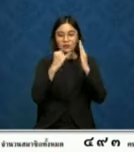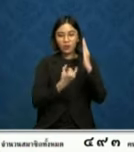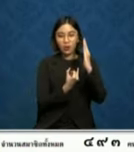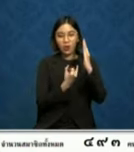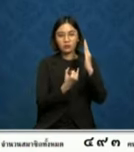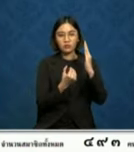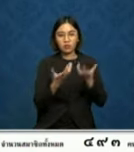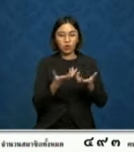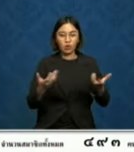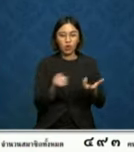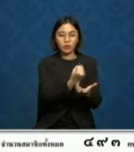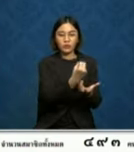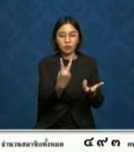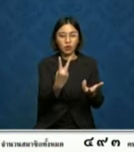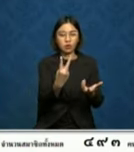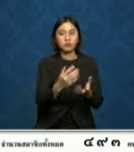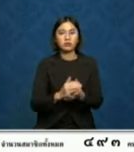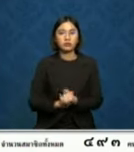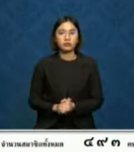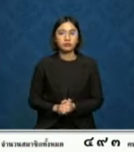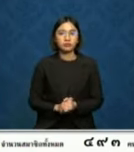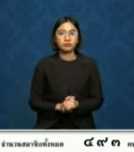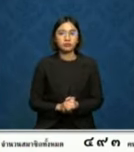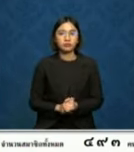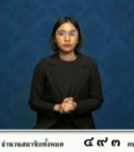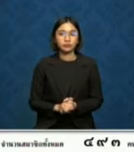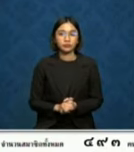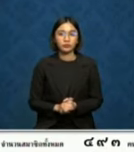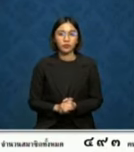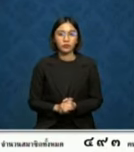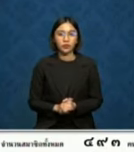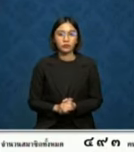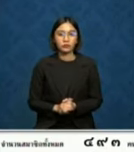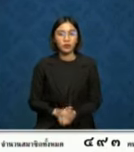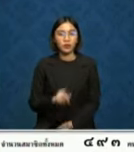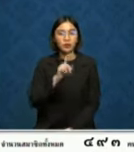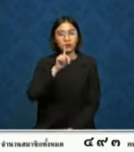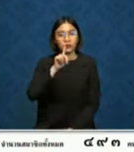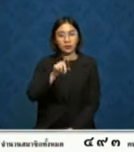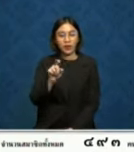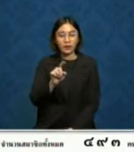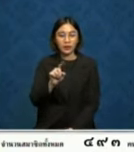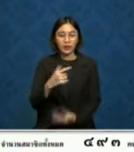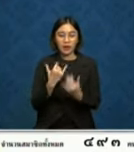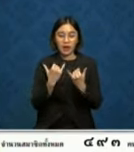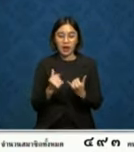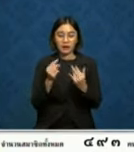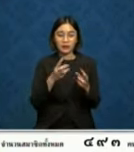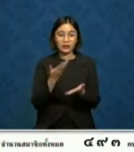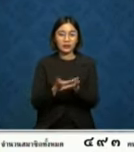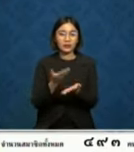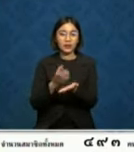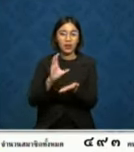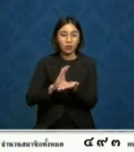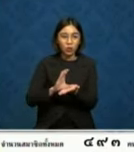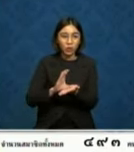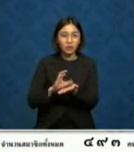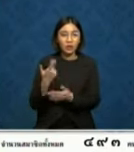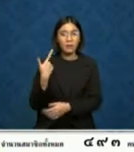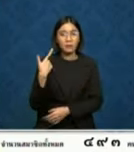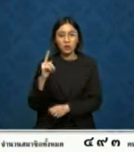2สินค้าเท่านั้นปิดสไลด์ได้ครับคำถามคือนี่เป็นการใช้งบประมาณอย่างมี